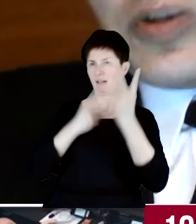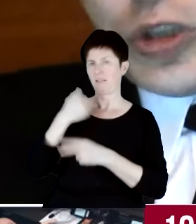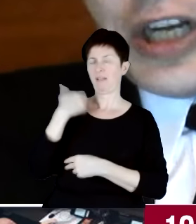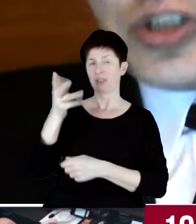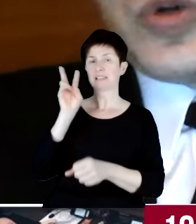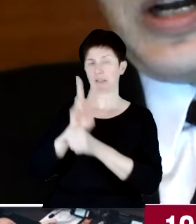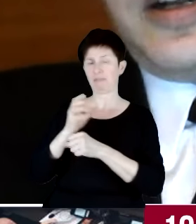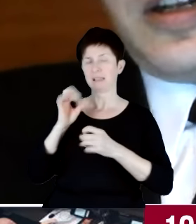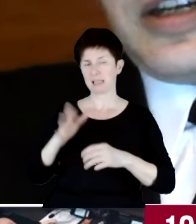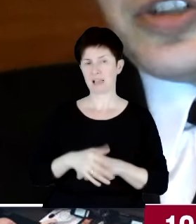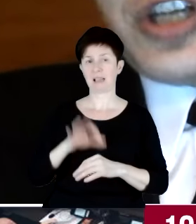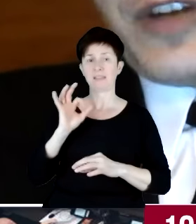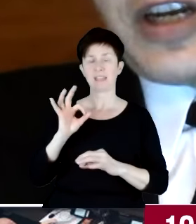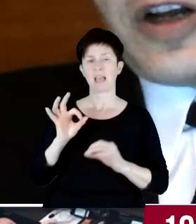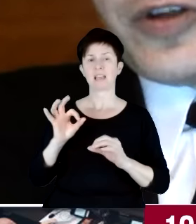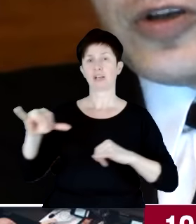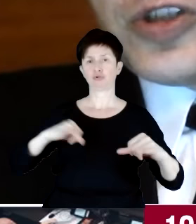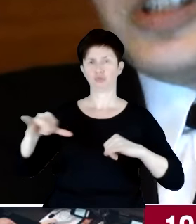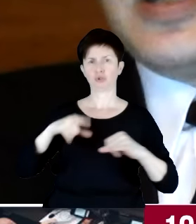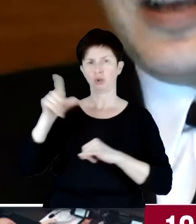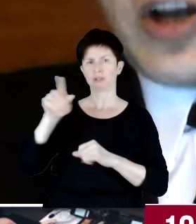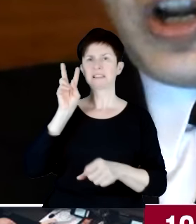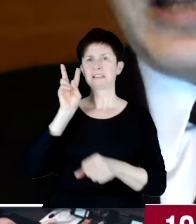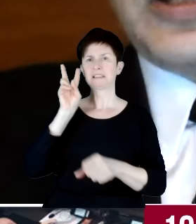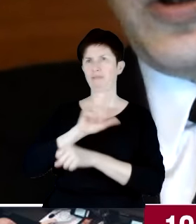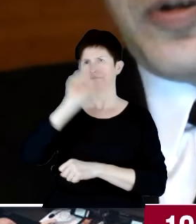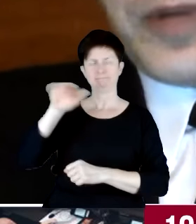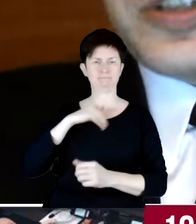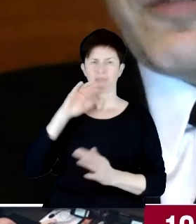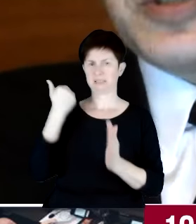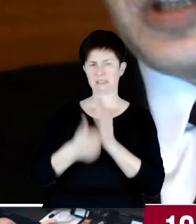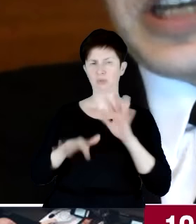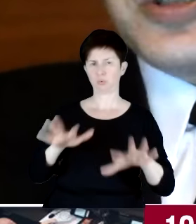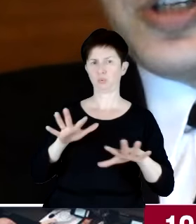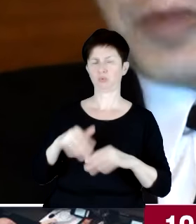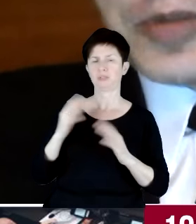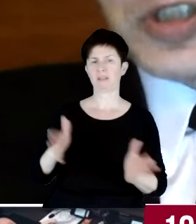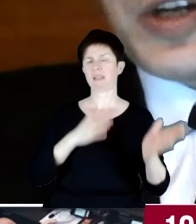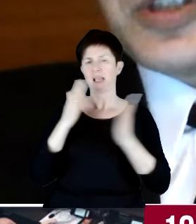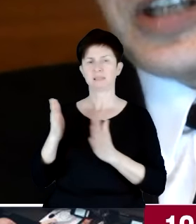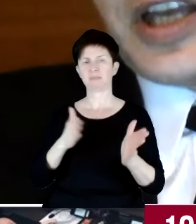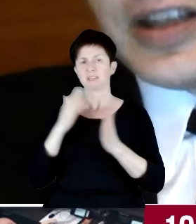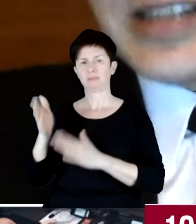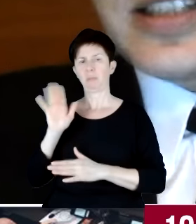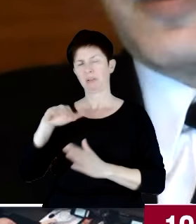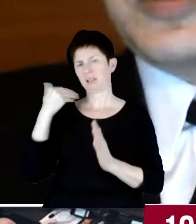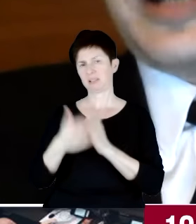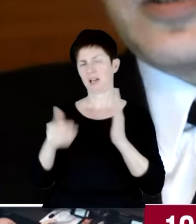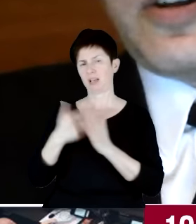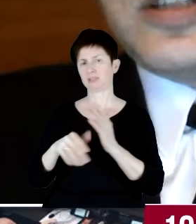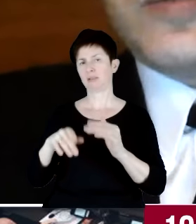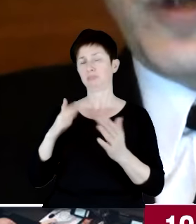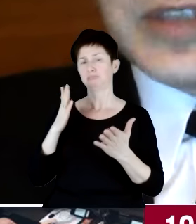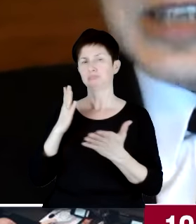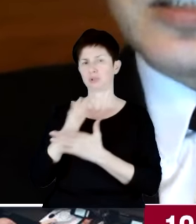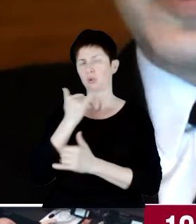mierze utraciła część wiarygodności i kolejno będzie właśnie tracić poprzez właśnie takie testy